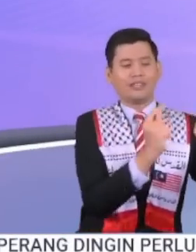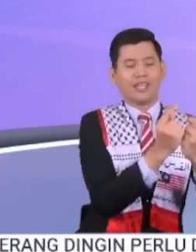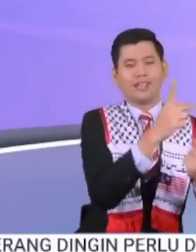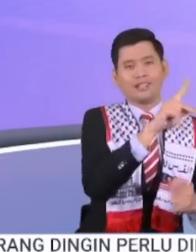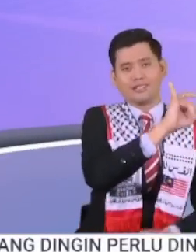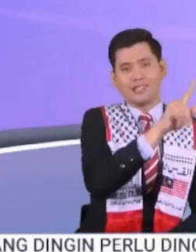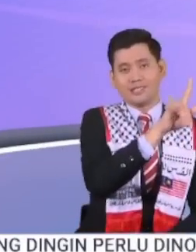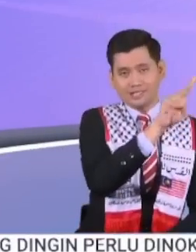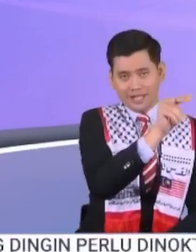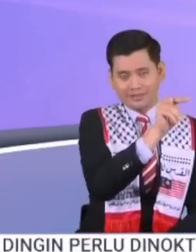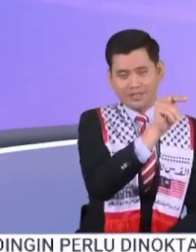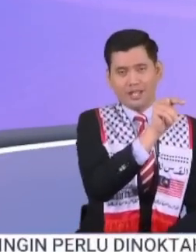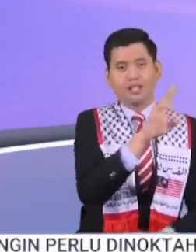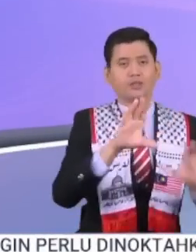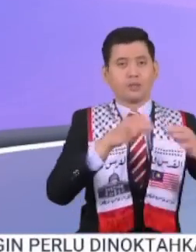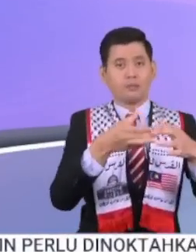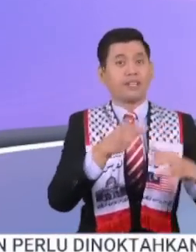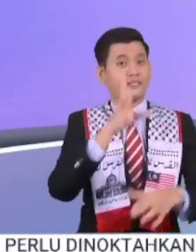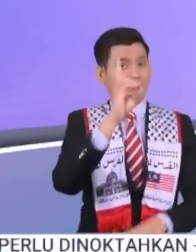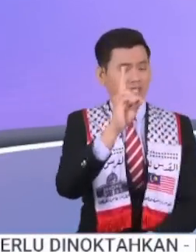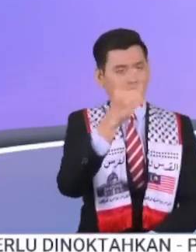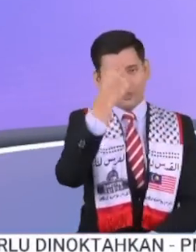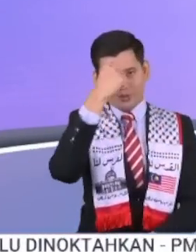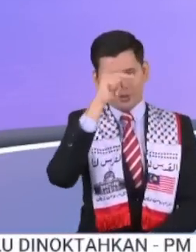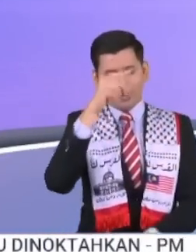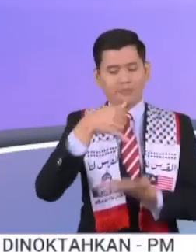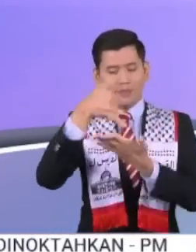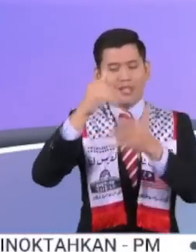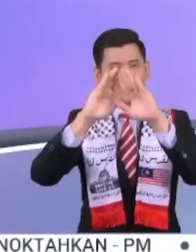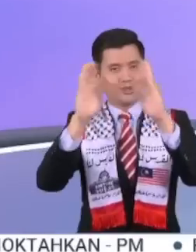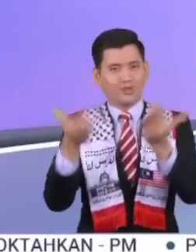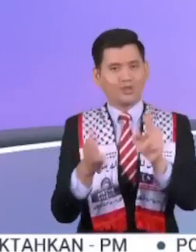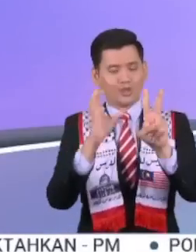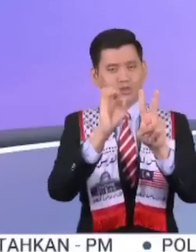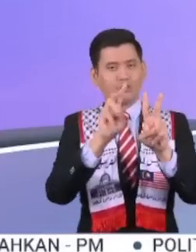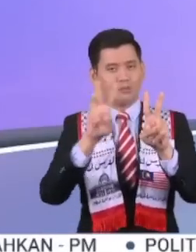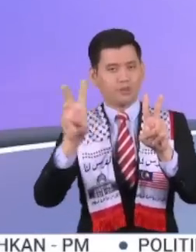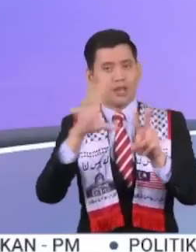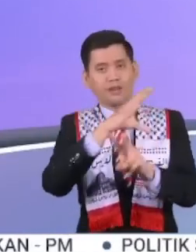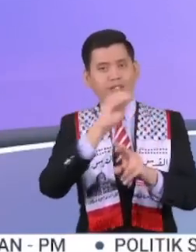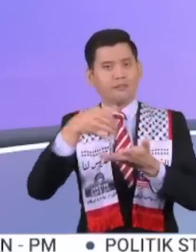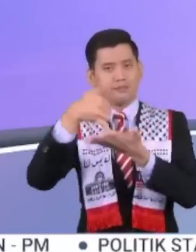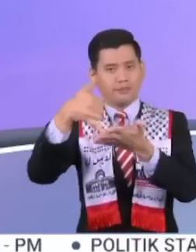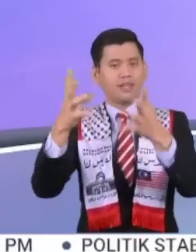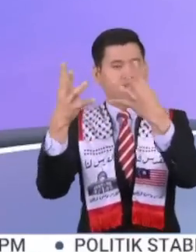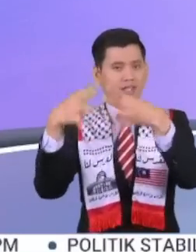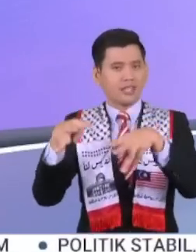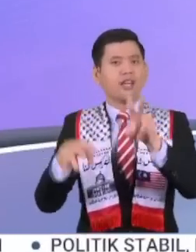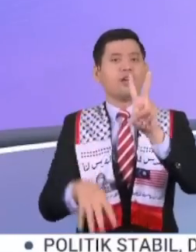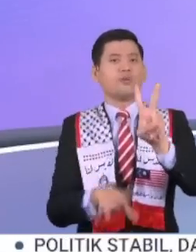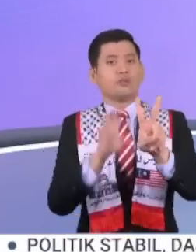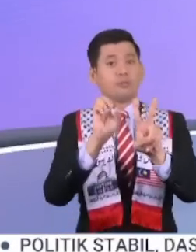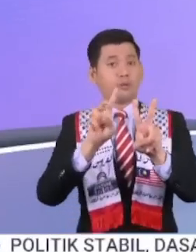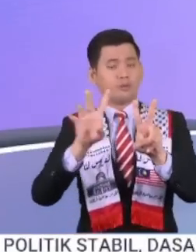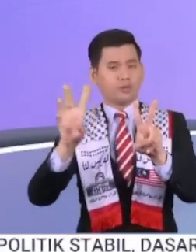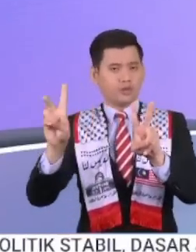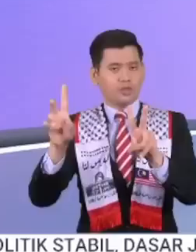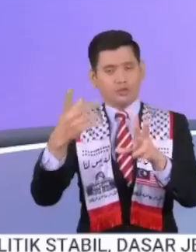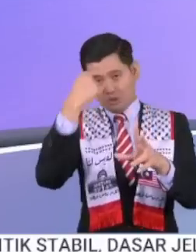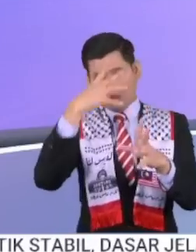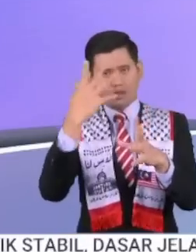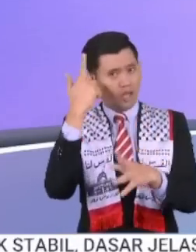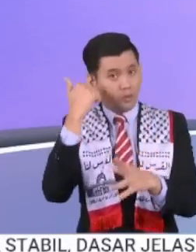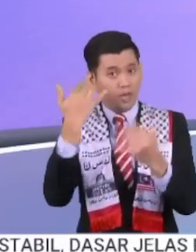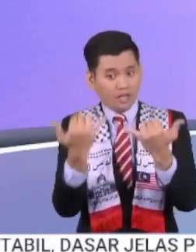saingan kumpulan di pusingan kedua kelaikan Piala Dunia 2026 dan Piala Asia 2027. Bagi mendapatkan